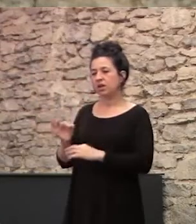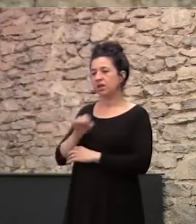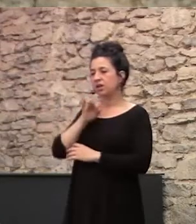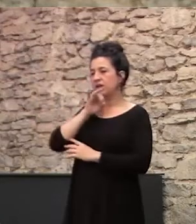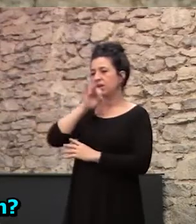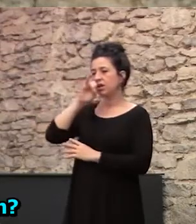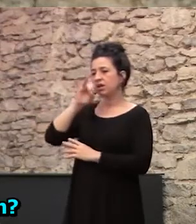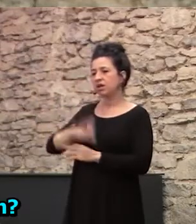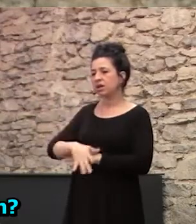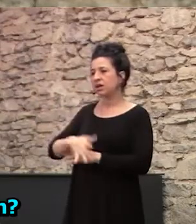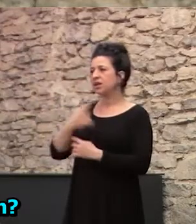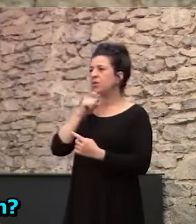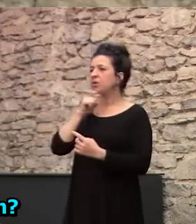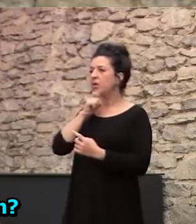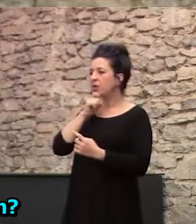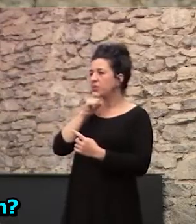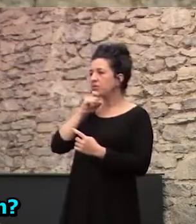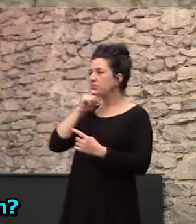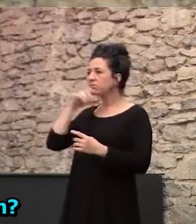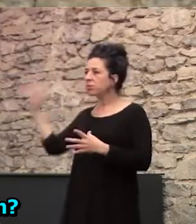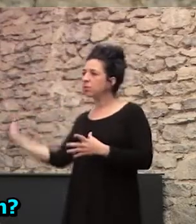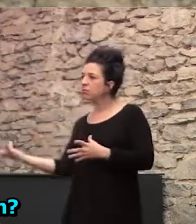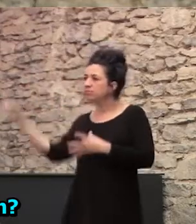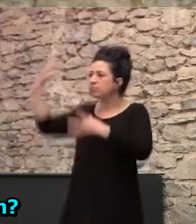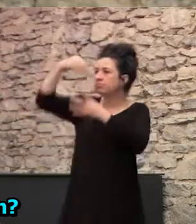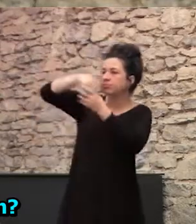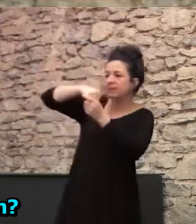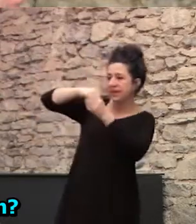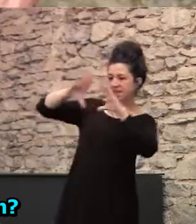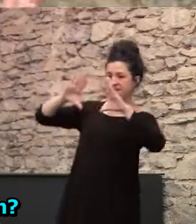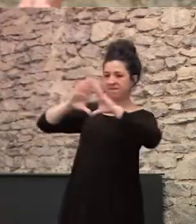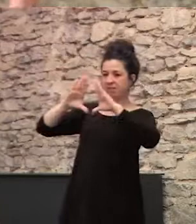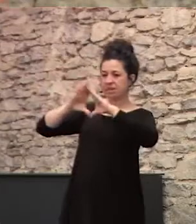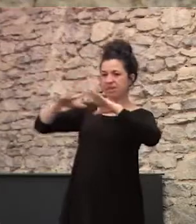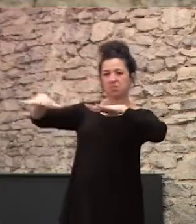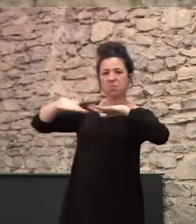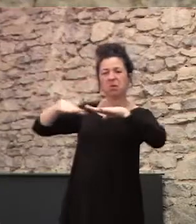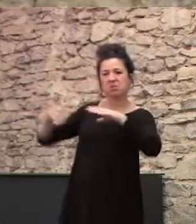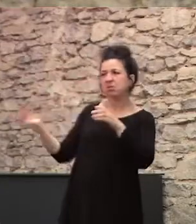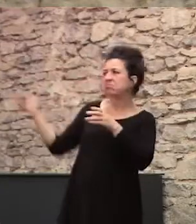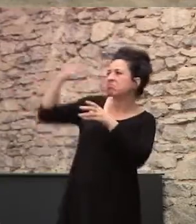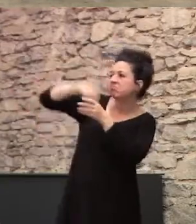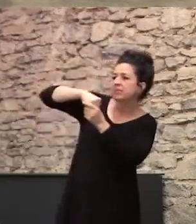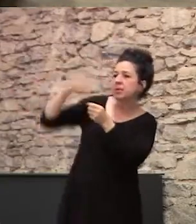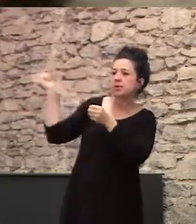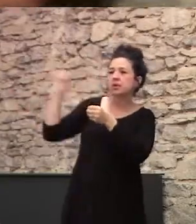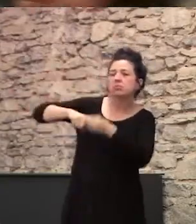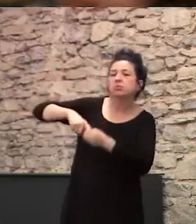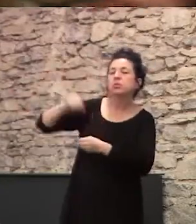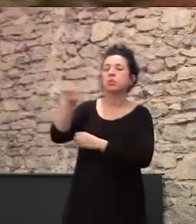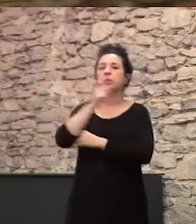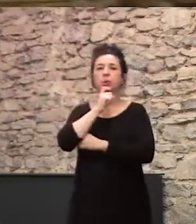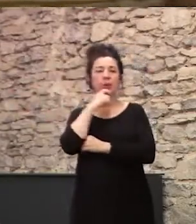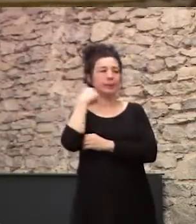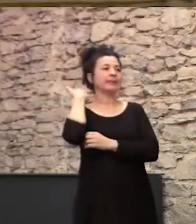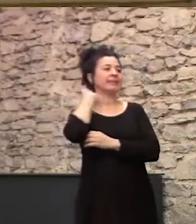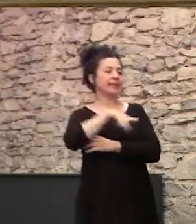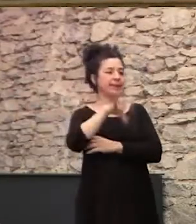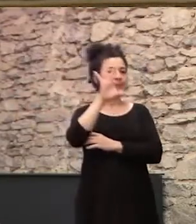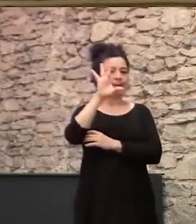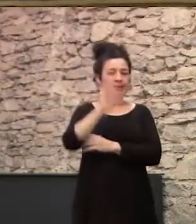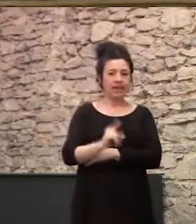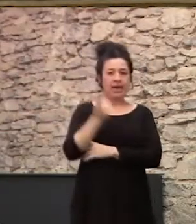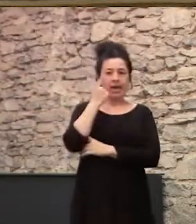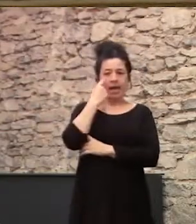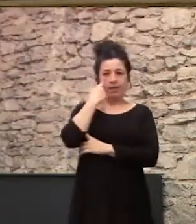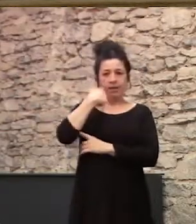feminismoa nola zatu zinen feminismoaren mundua Ja, bai, ba, a